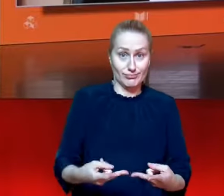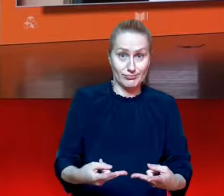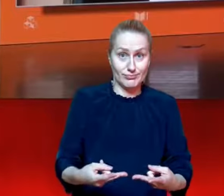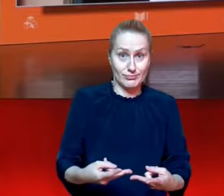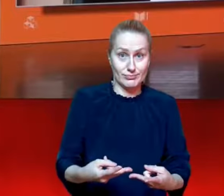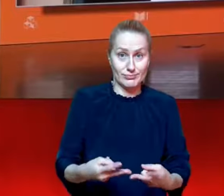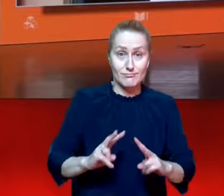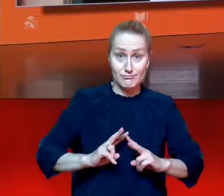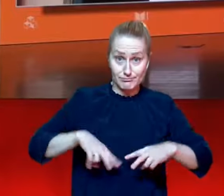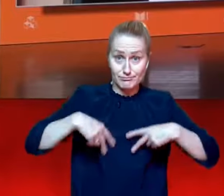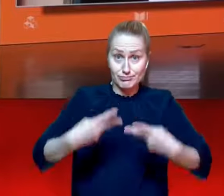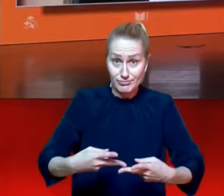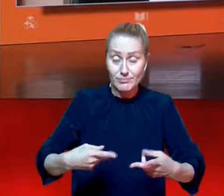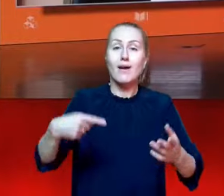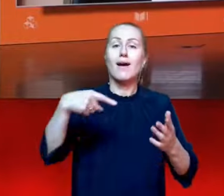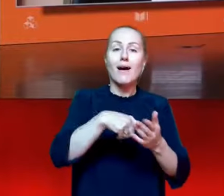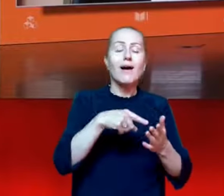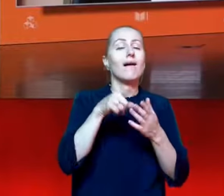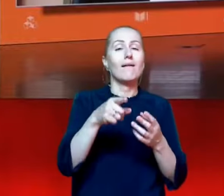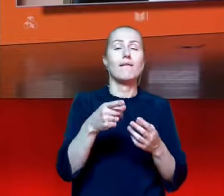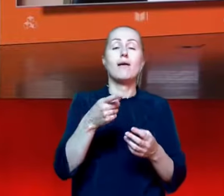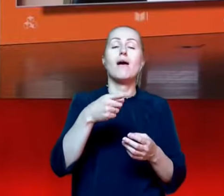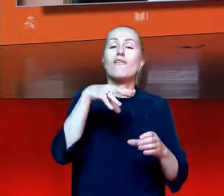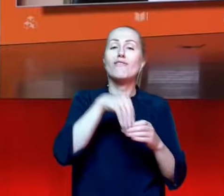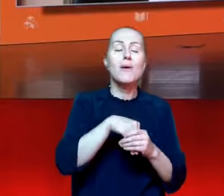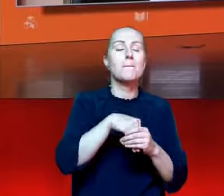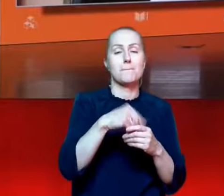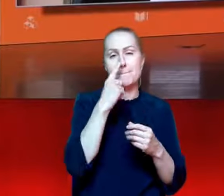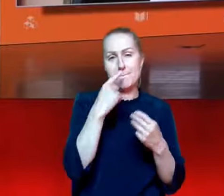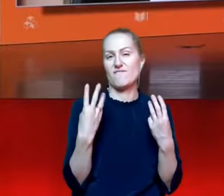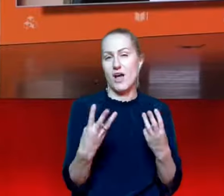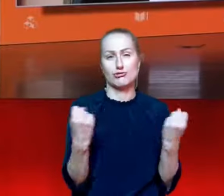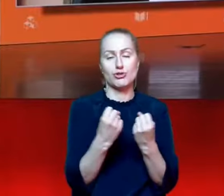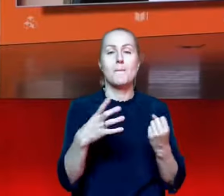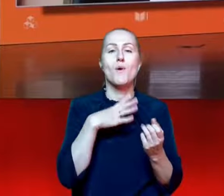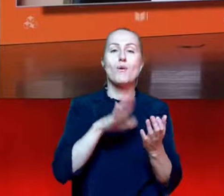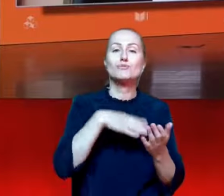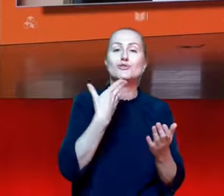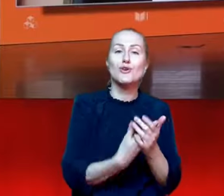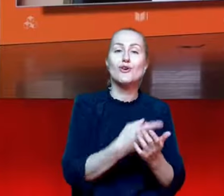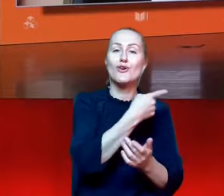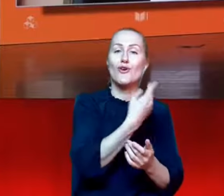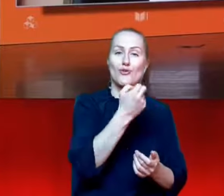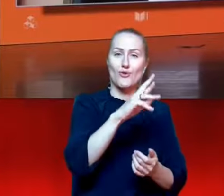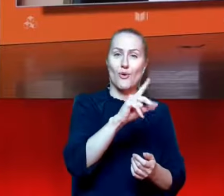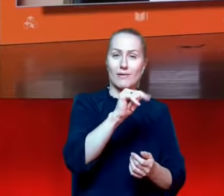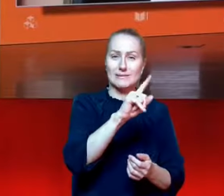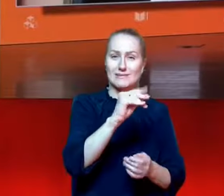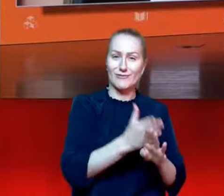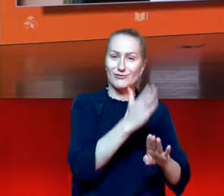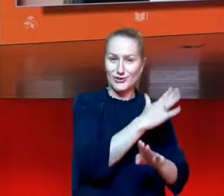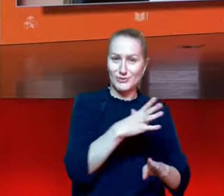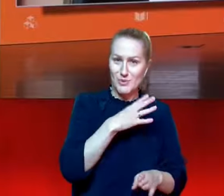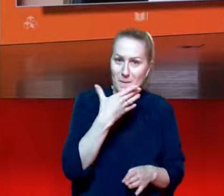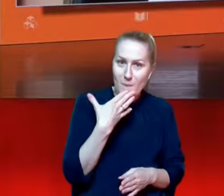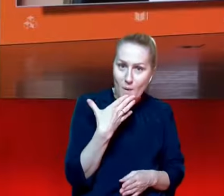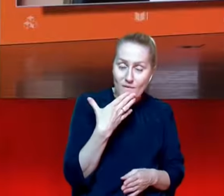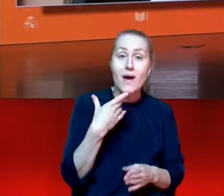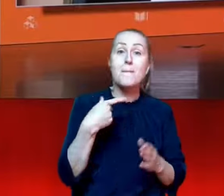to rozumiemy i w tym kontekście bardzo ważne były przykłady przedstawione przez Norlys. Rozumiemy,